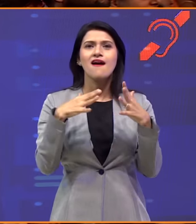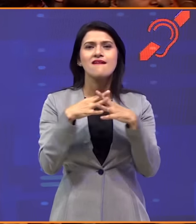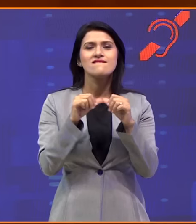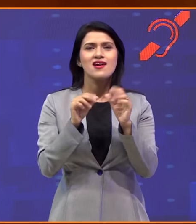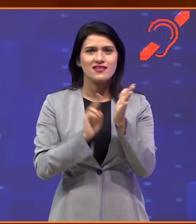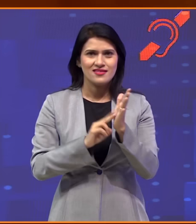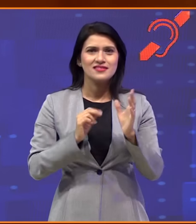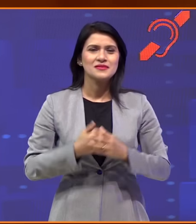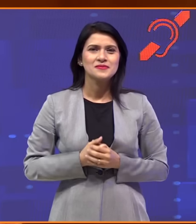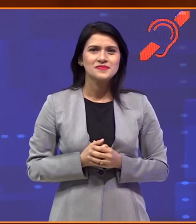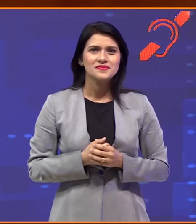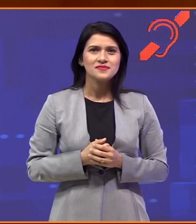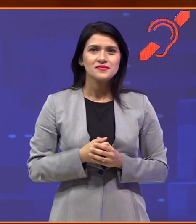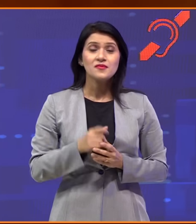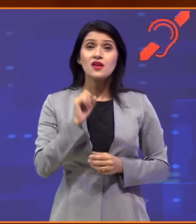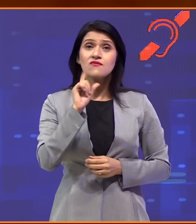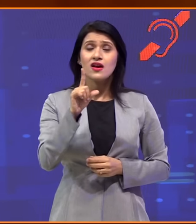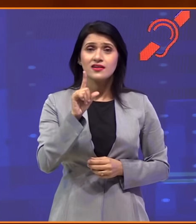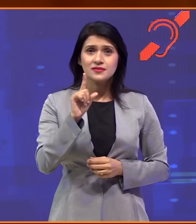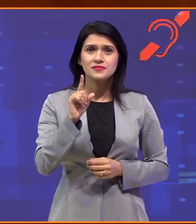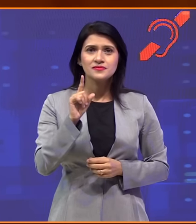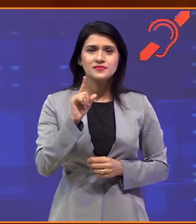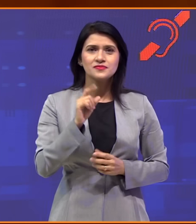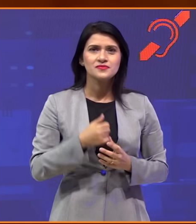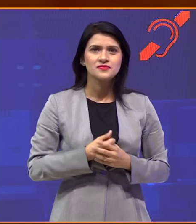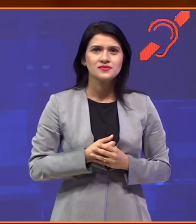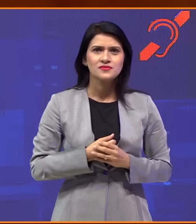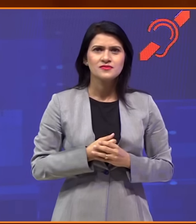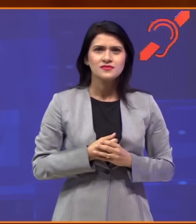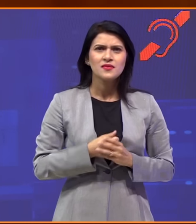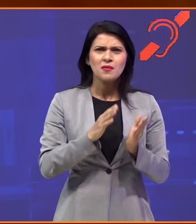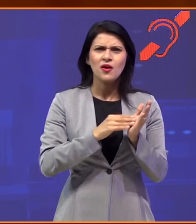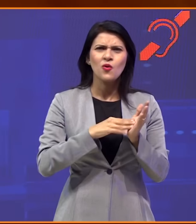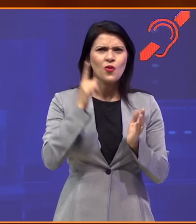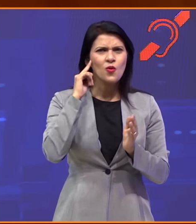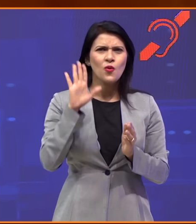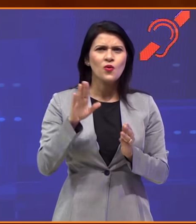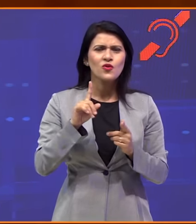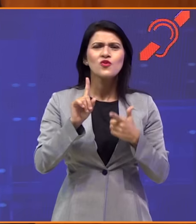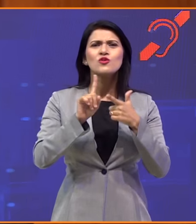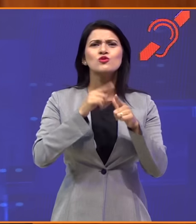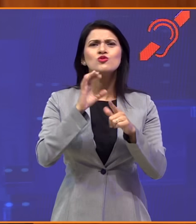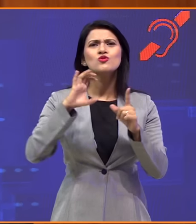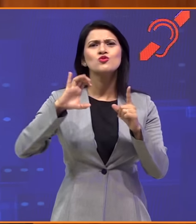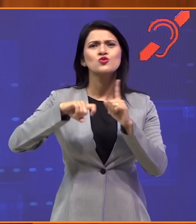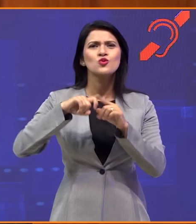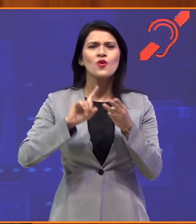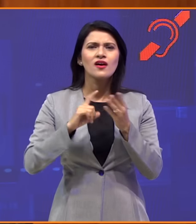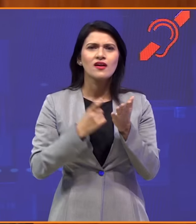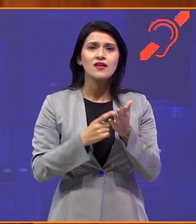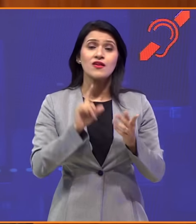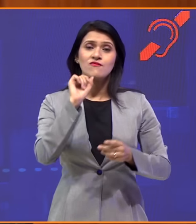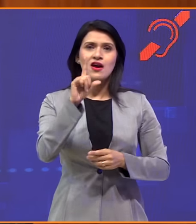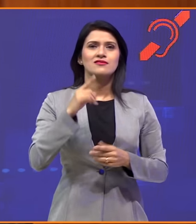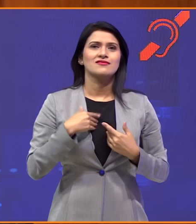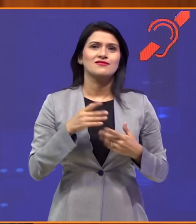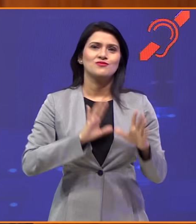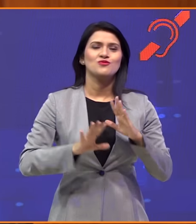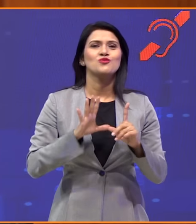से पहला जो जोकर जो बैटमैन में जोकर जानते हैं आप लोग जो पहला जोकर था वो हम लोग ने किया था